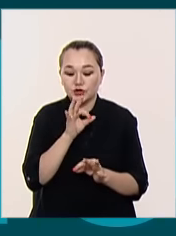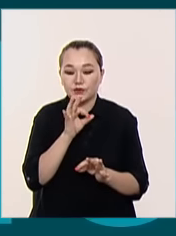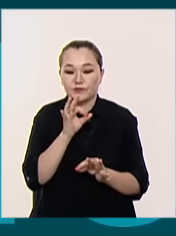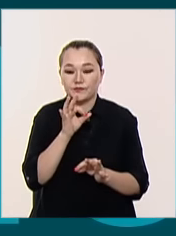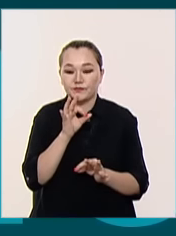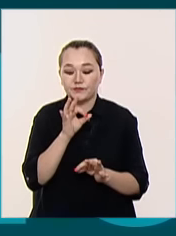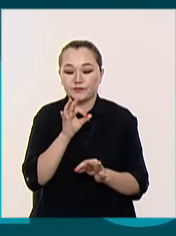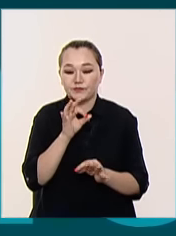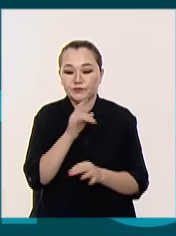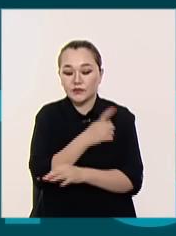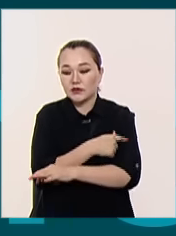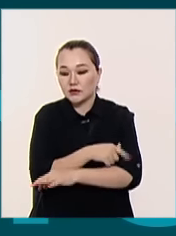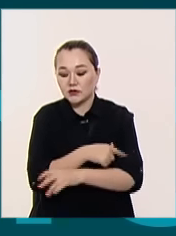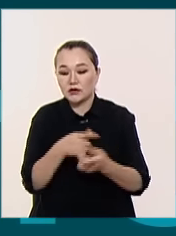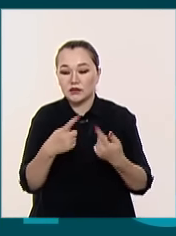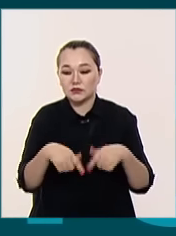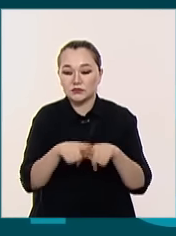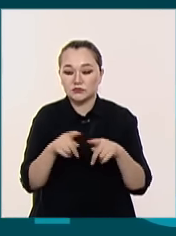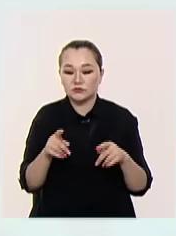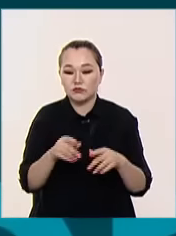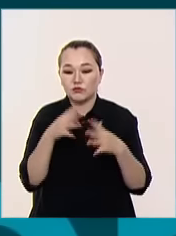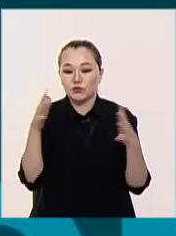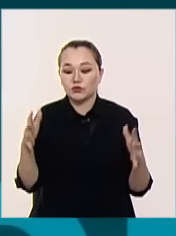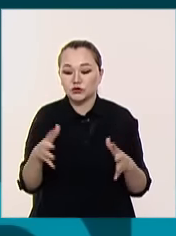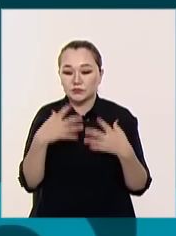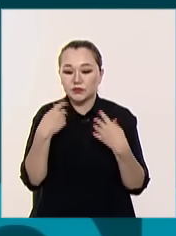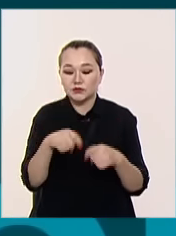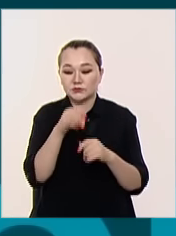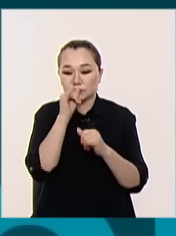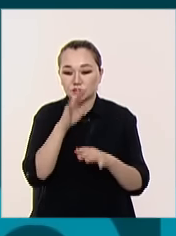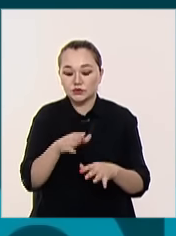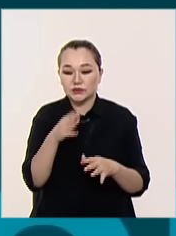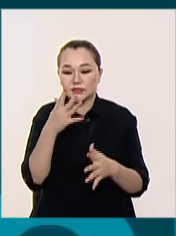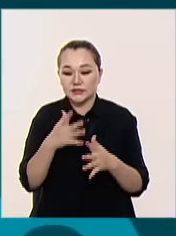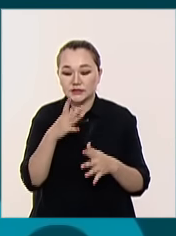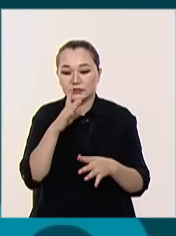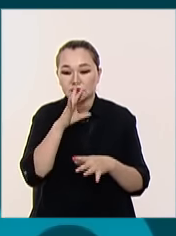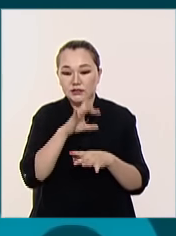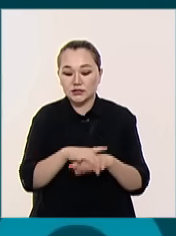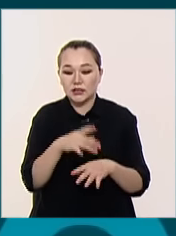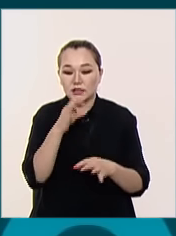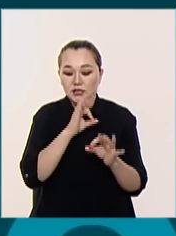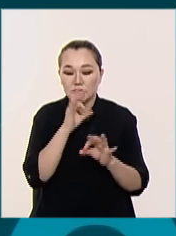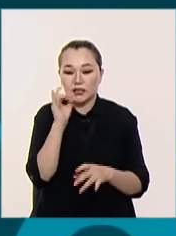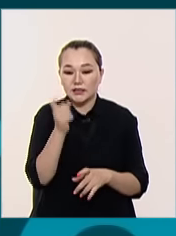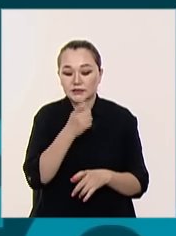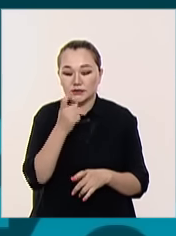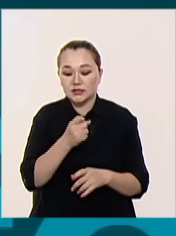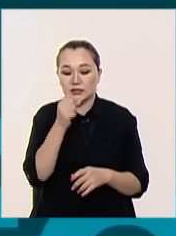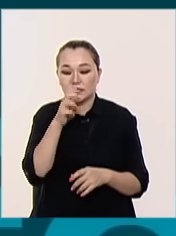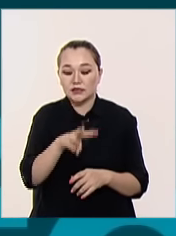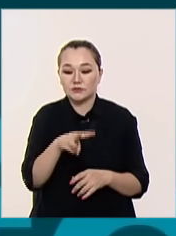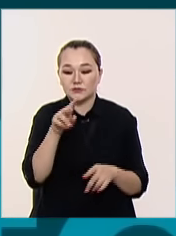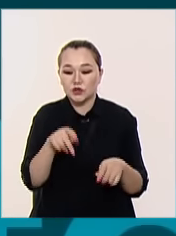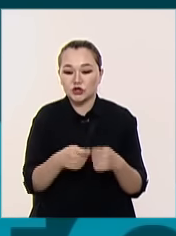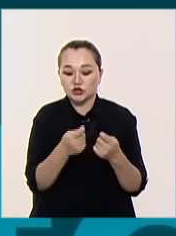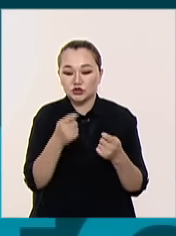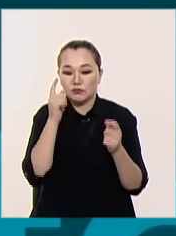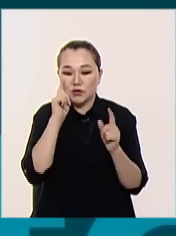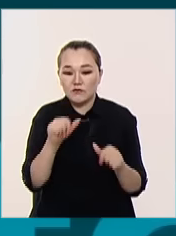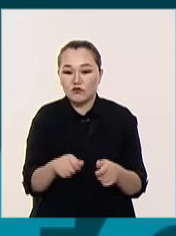дәріхана ұйымдары одан асып сата алмайды. Анықталса, онда ол дәріхана иесі әкімшілік құқық